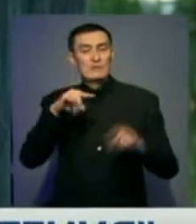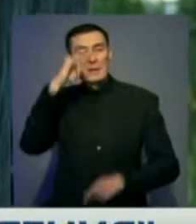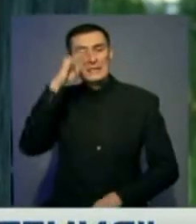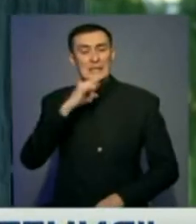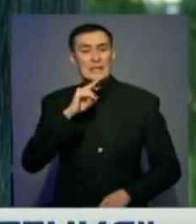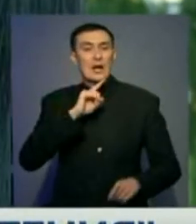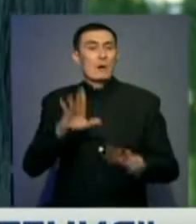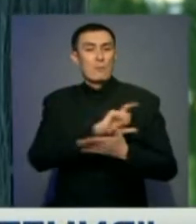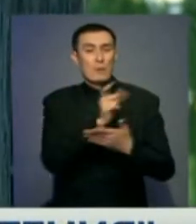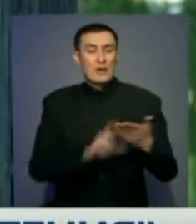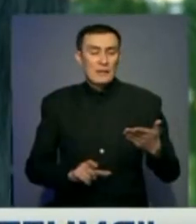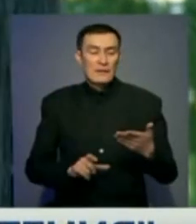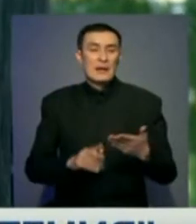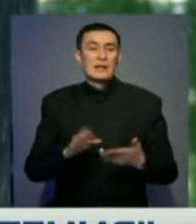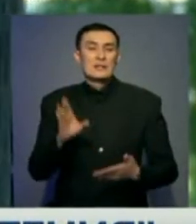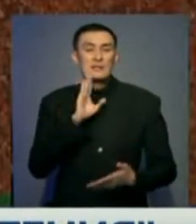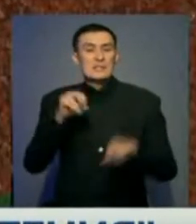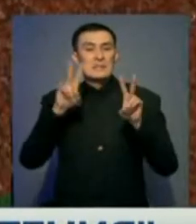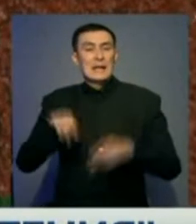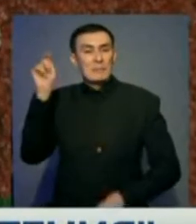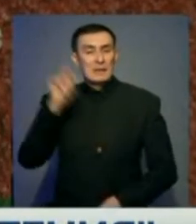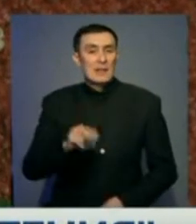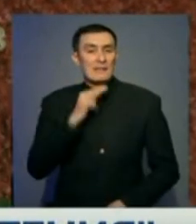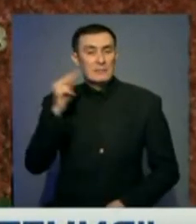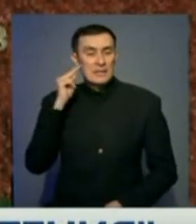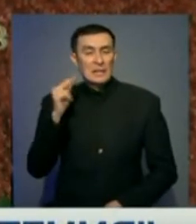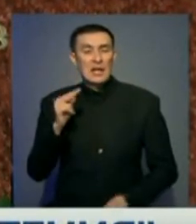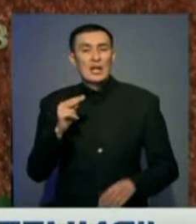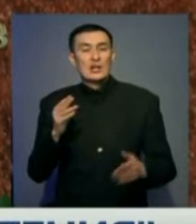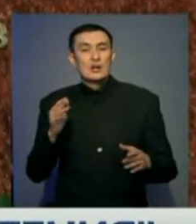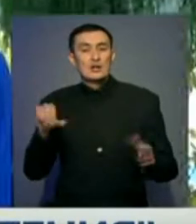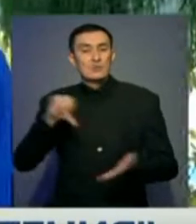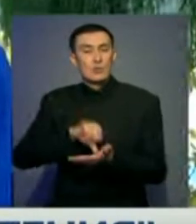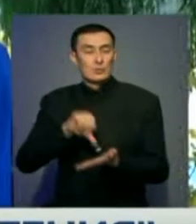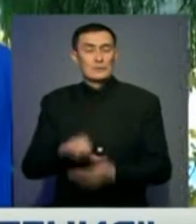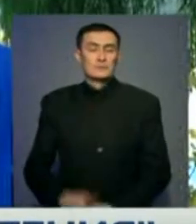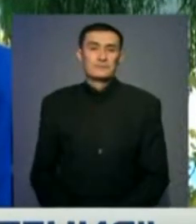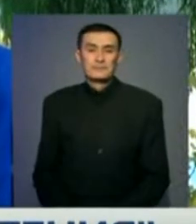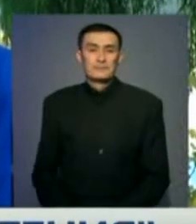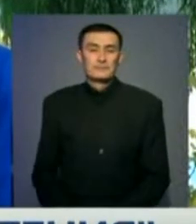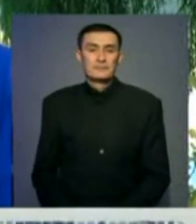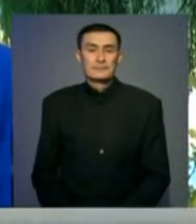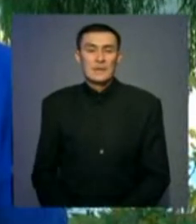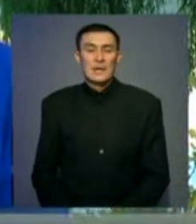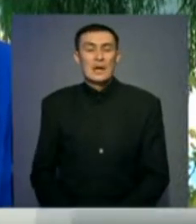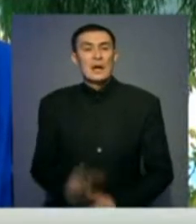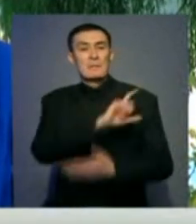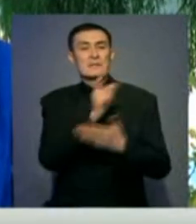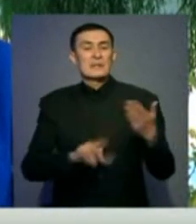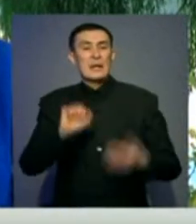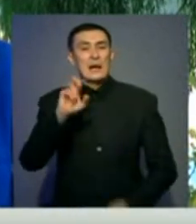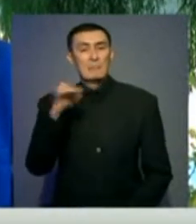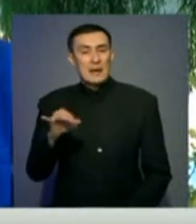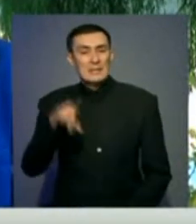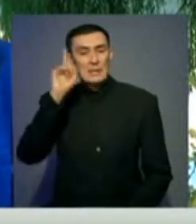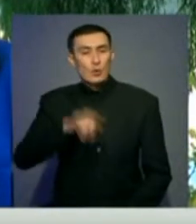поэтов и писателей. Ван Сяоюй специально приехала в Пекин на абаевские чтения. Произведения Абая